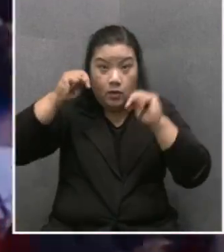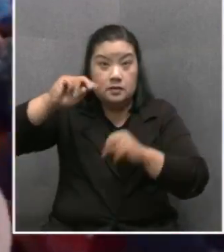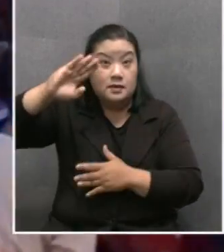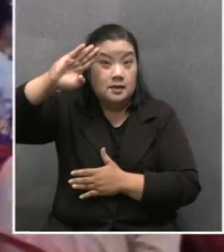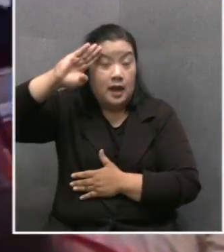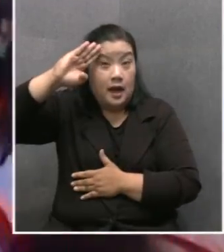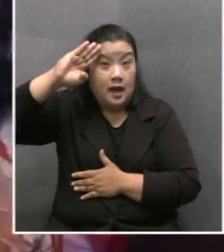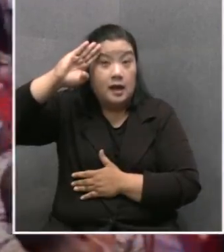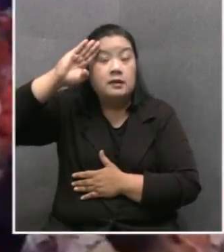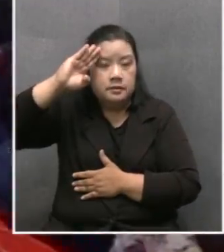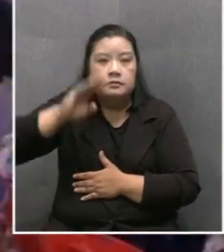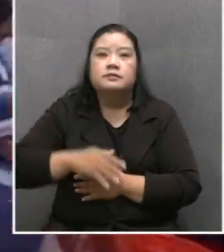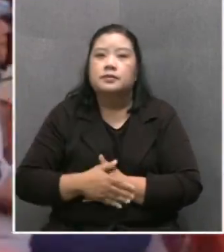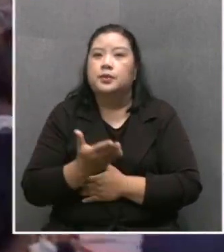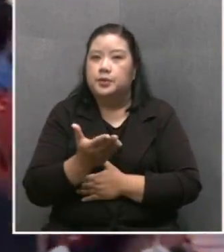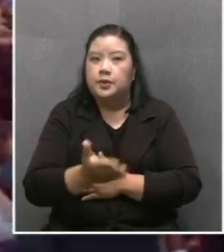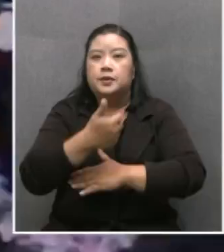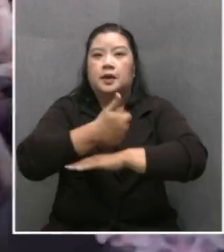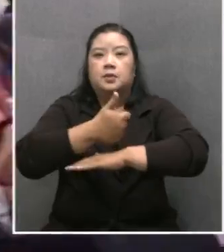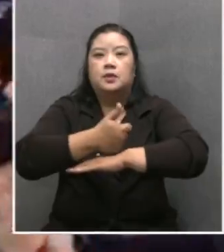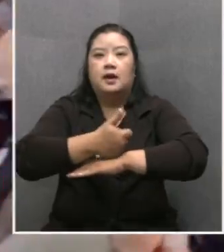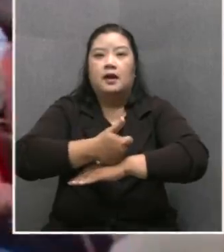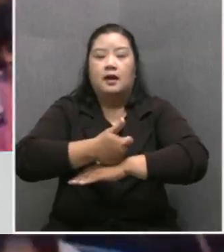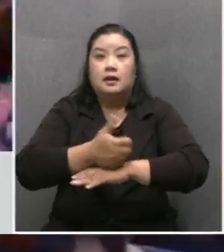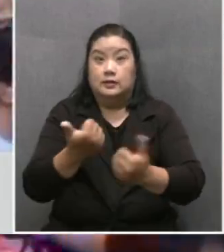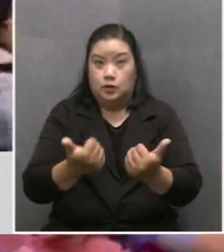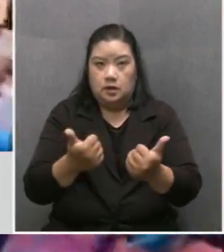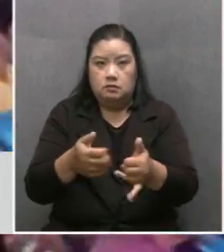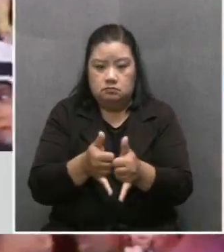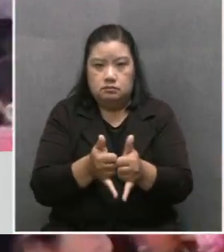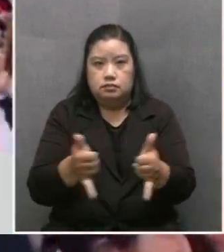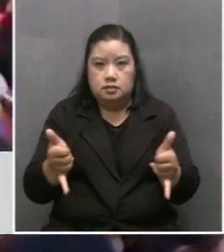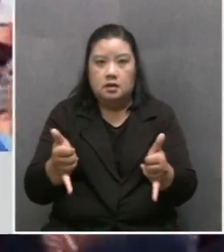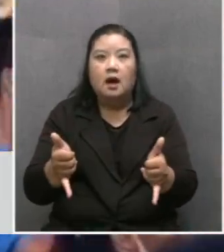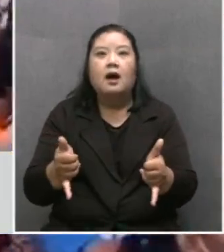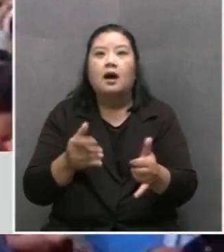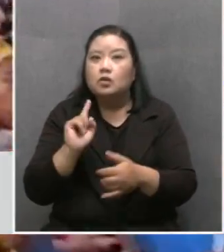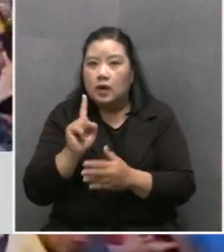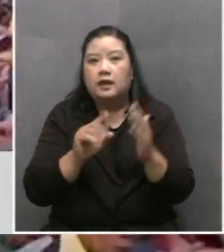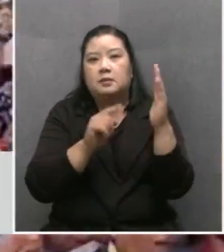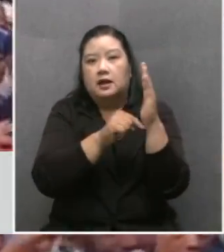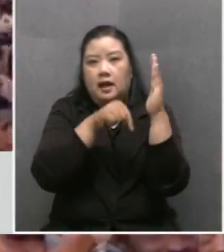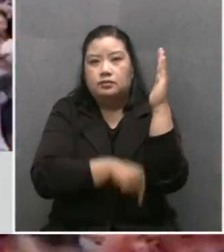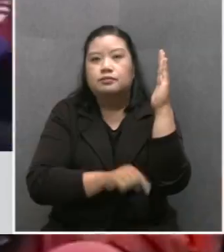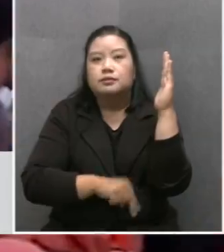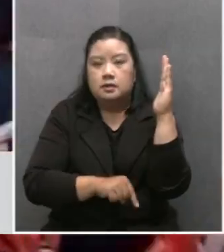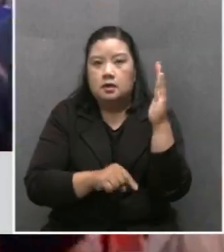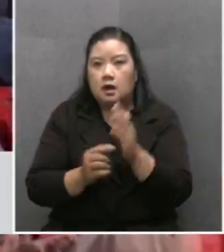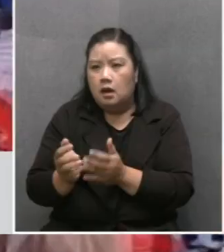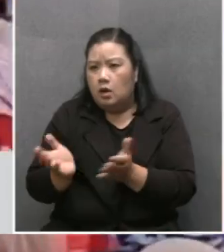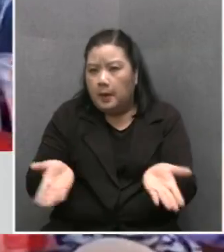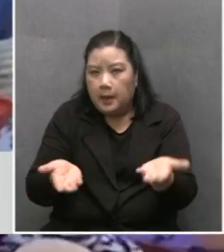ดตนายกรัฐมนตรีพรรครวมไทยสร้างชาติพร้อมแกนนำลงพื้นที่ภาคใต้ช่วยผู้สมัครหาเสียงเลือกตั้งต่